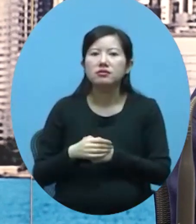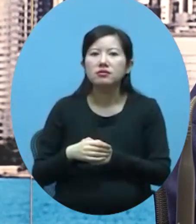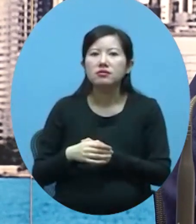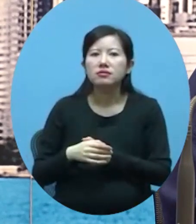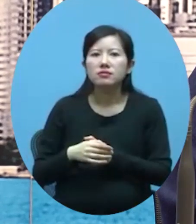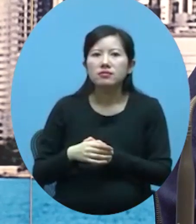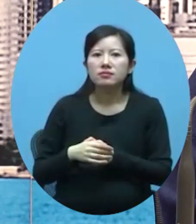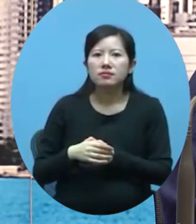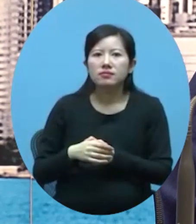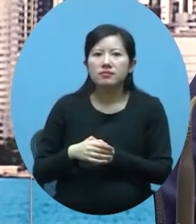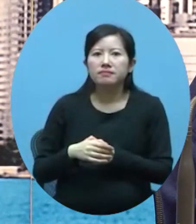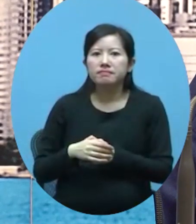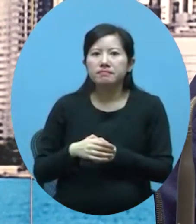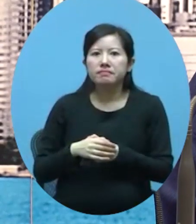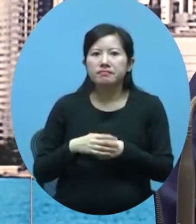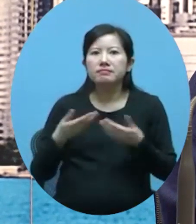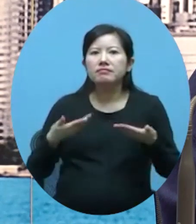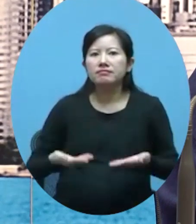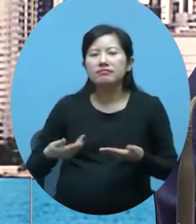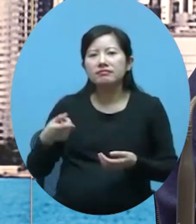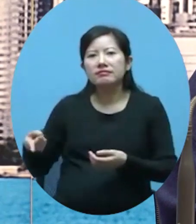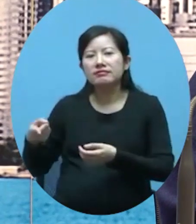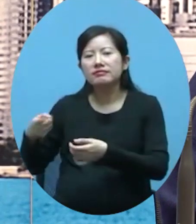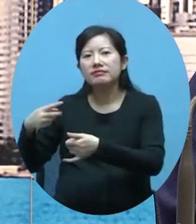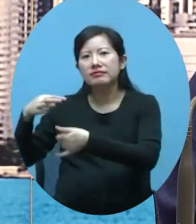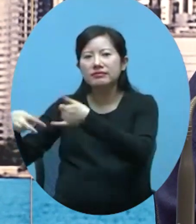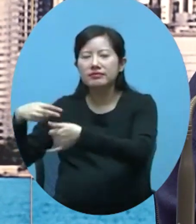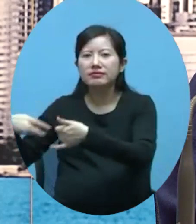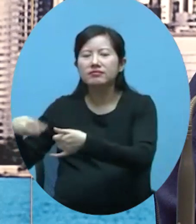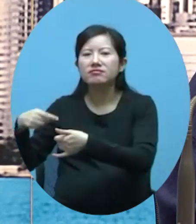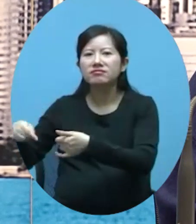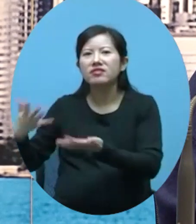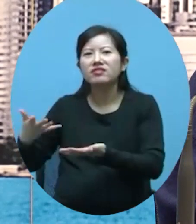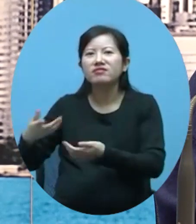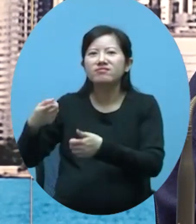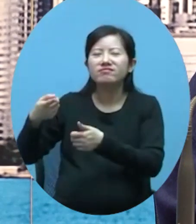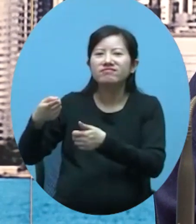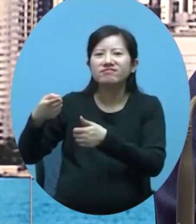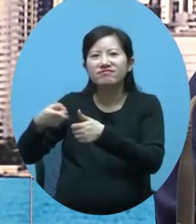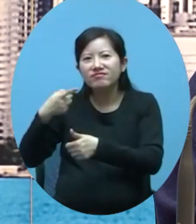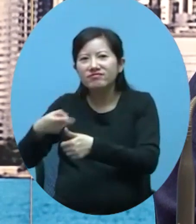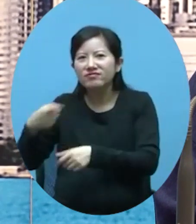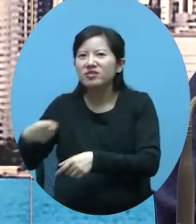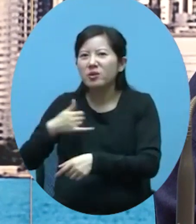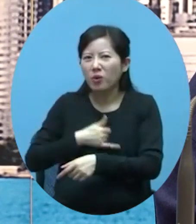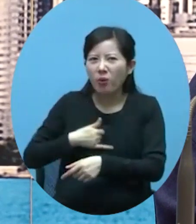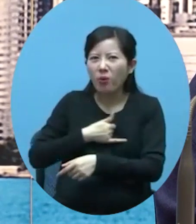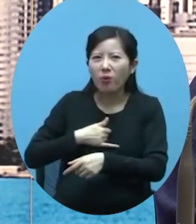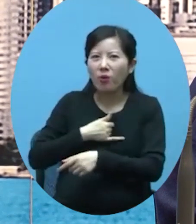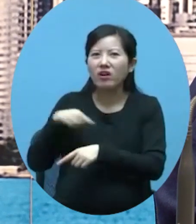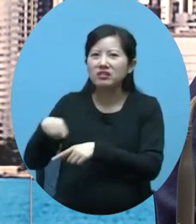是的那我們暫時都是在跟著這個個案因為剛剛初步的有些陽性的結果